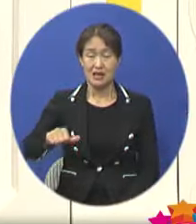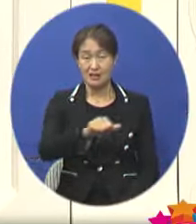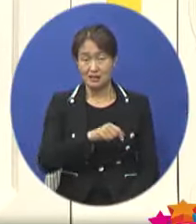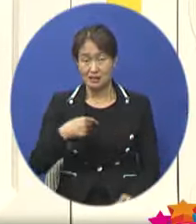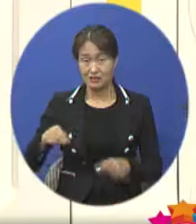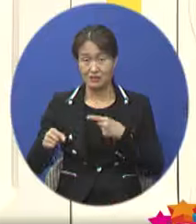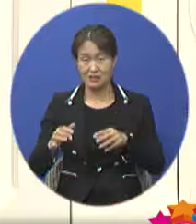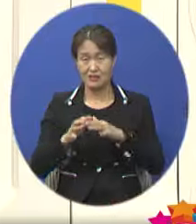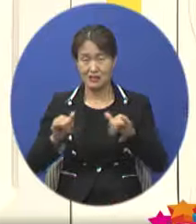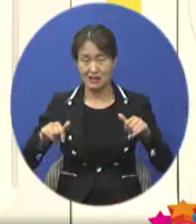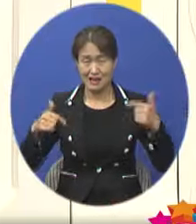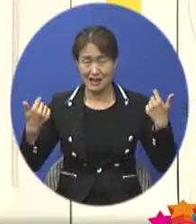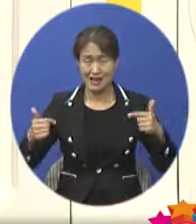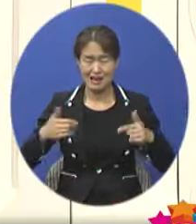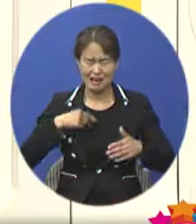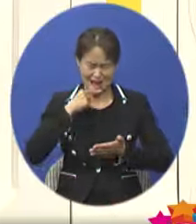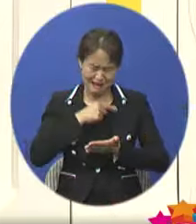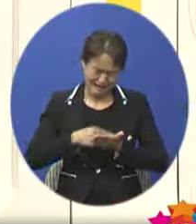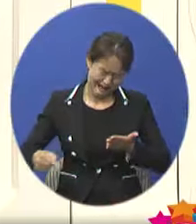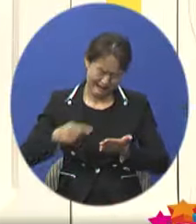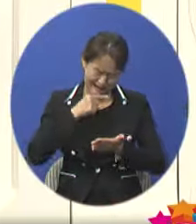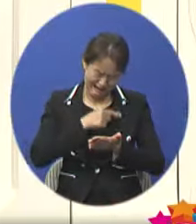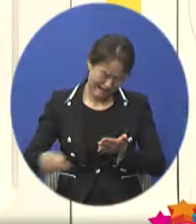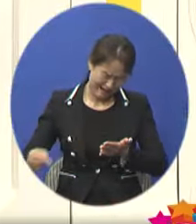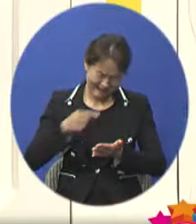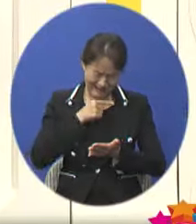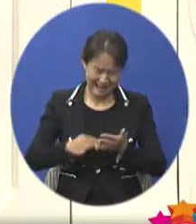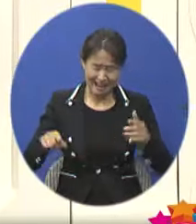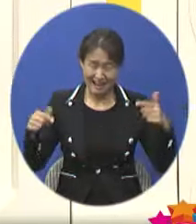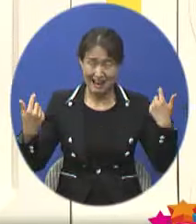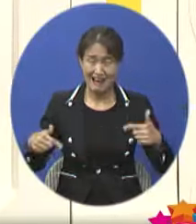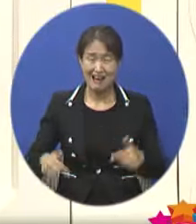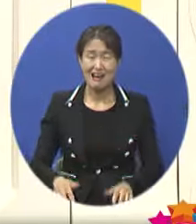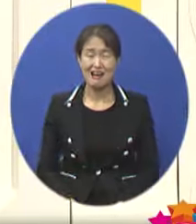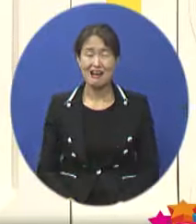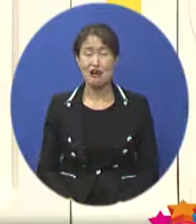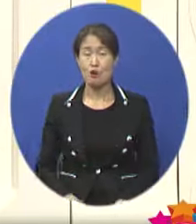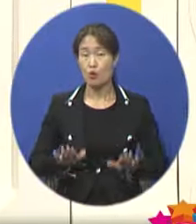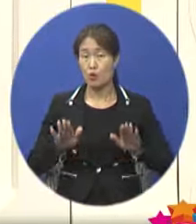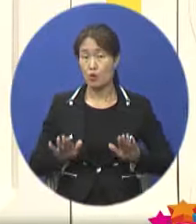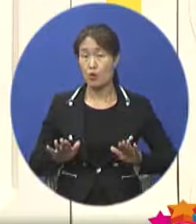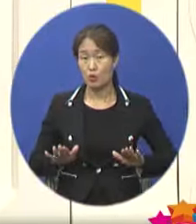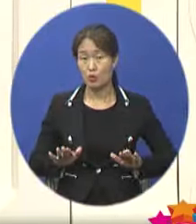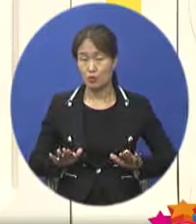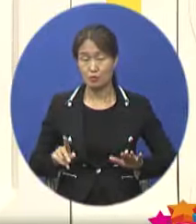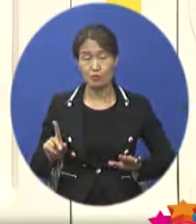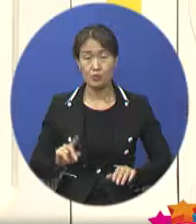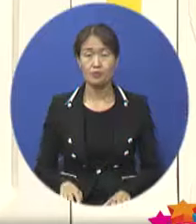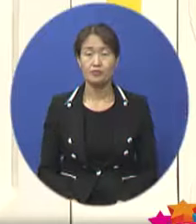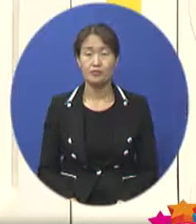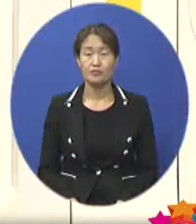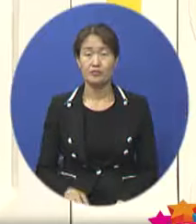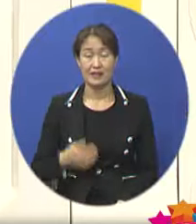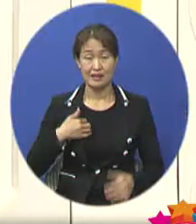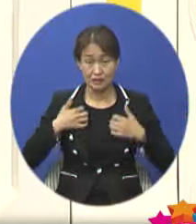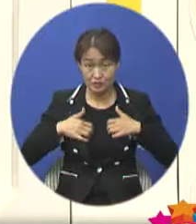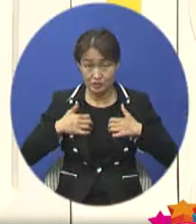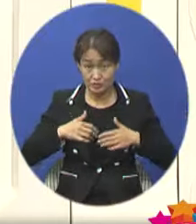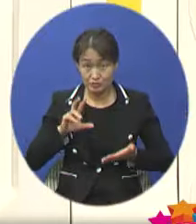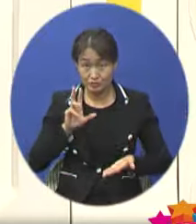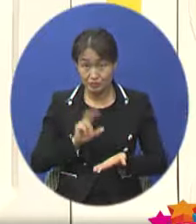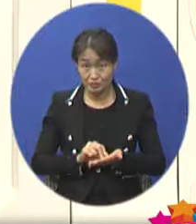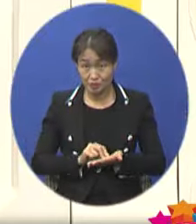네. 맨날 자기가 손해봤다는 사람이 있어. 손해봤대요 또? 네. 네. 오늘 참고로 오늘 저 이 저 네. 저 내가 퀴즈 낸 건요.